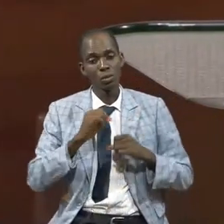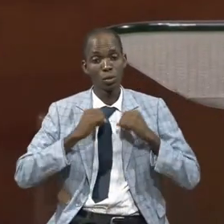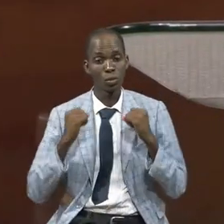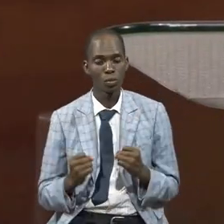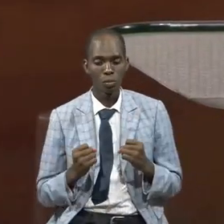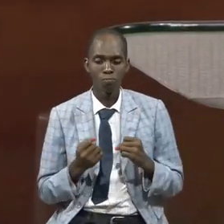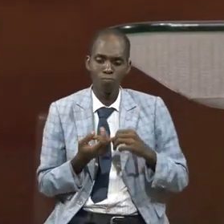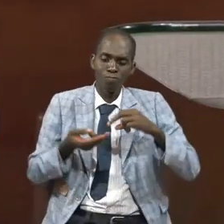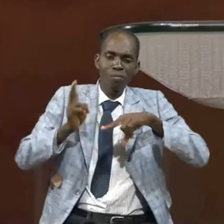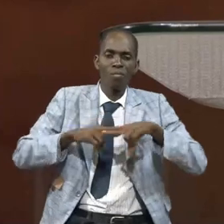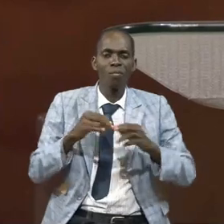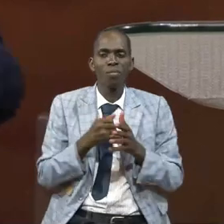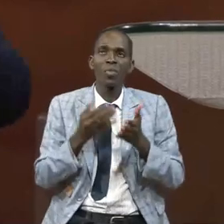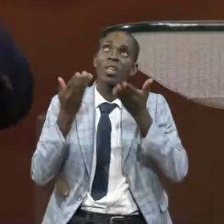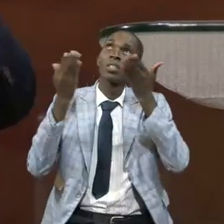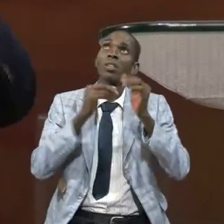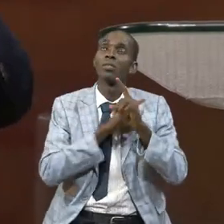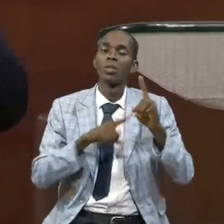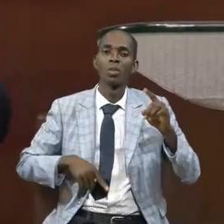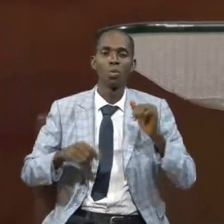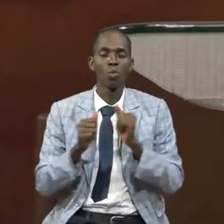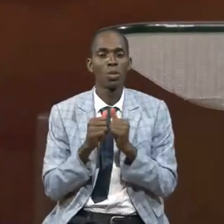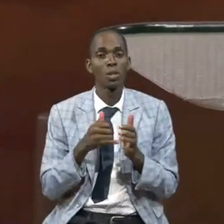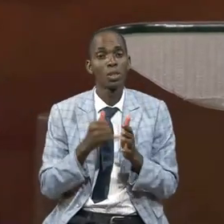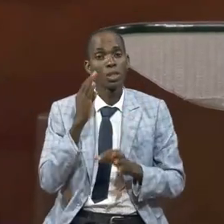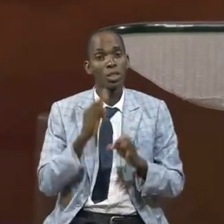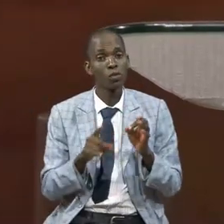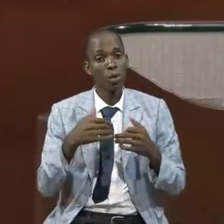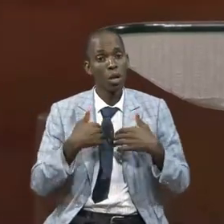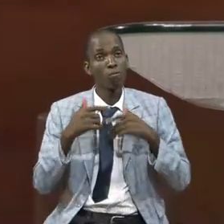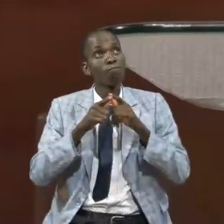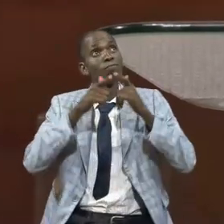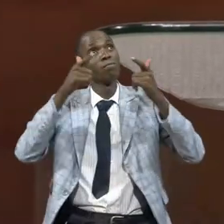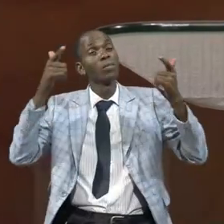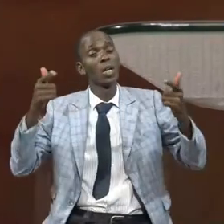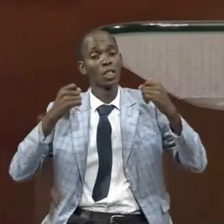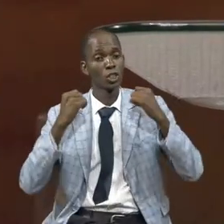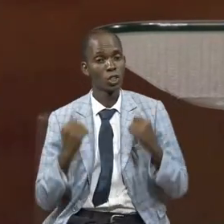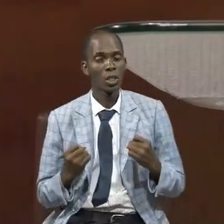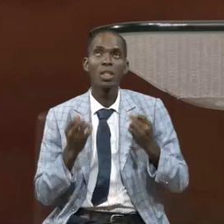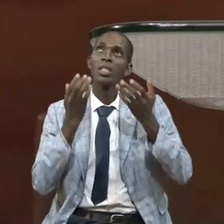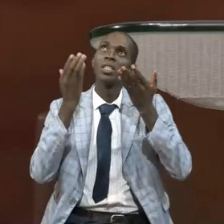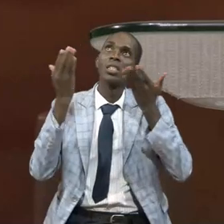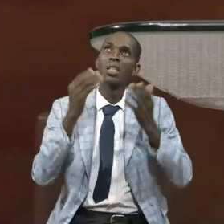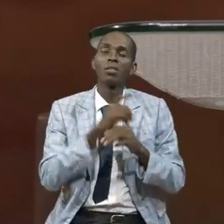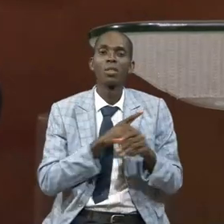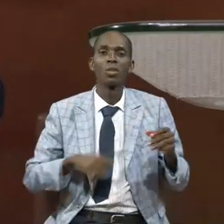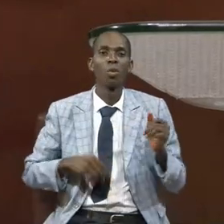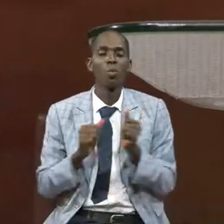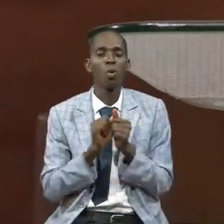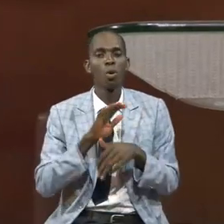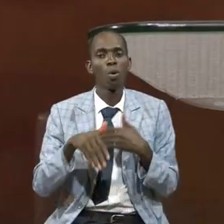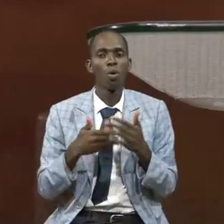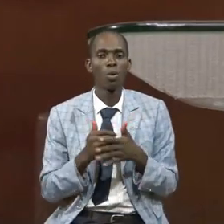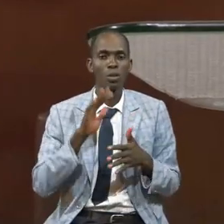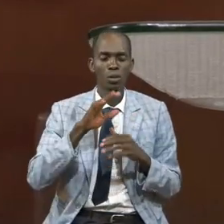force, déployez-la pour servir le Seigneur. Si vous avez une plus grande force, servez le Seigneur de toute